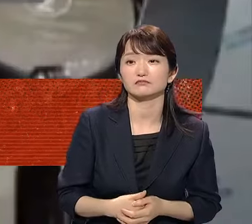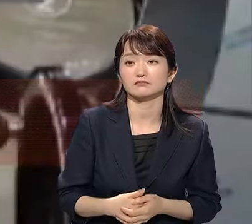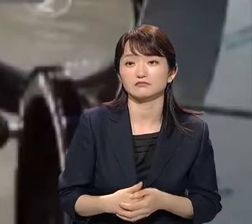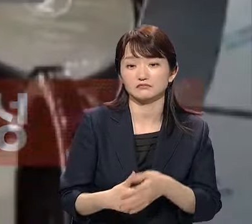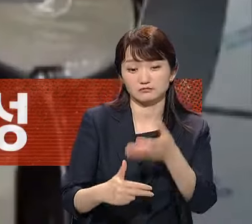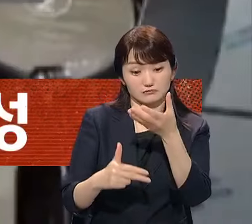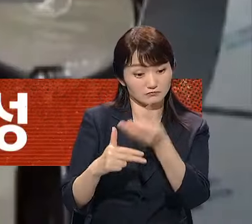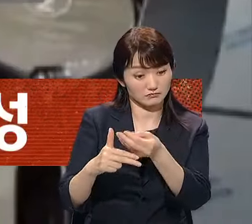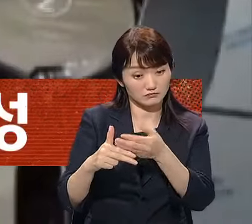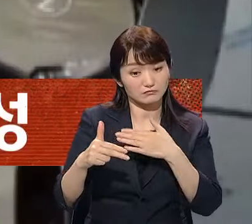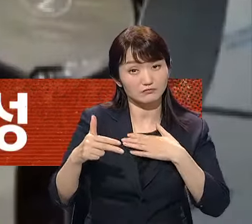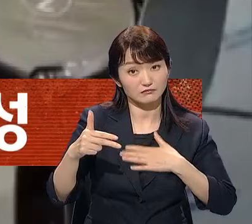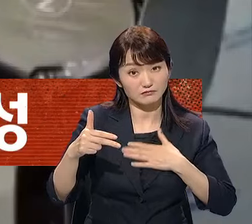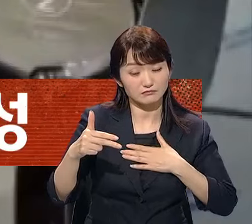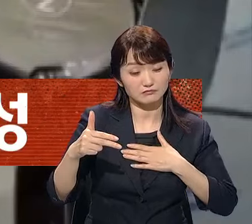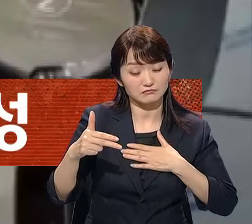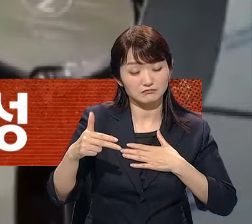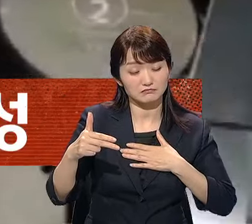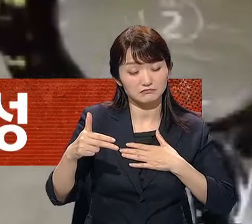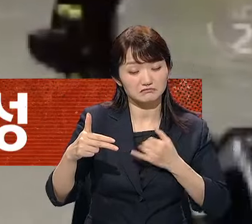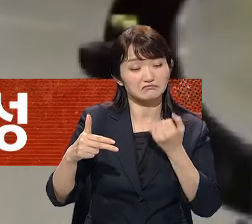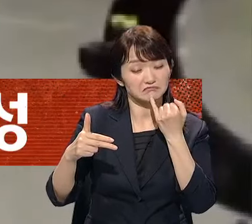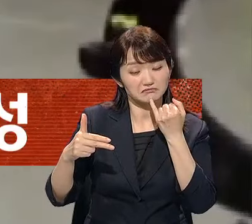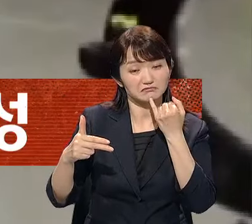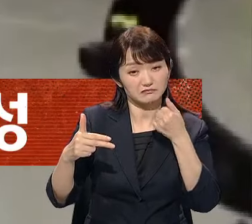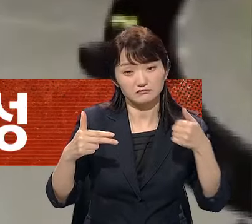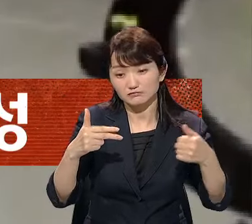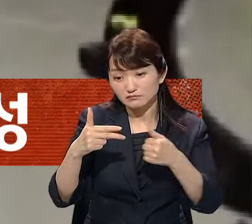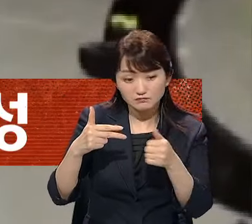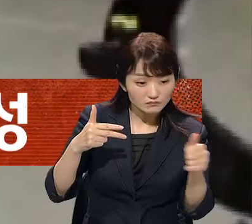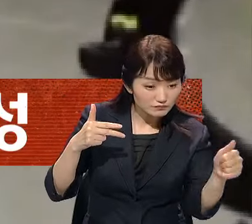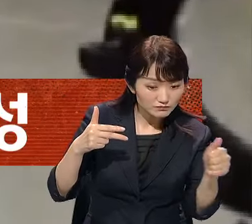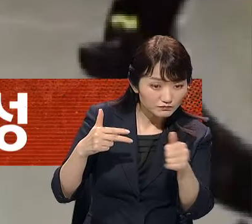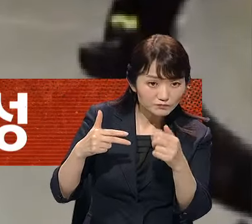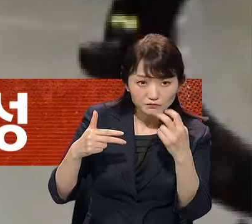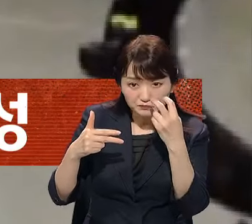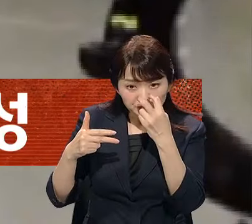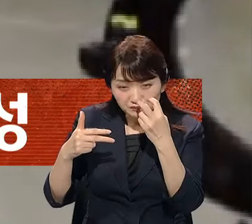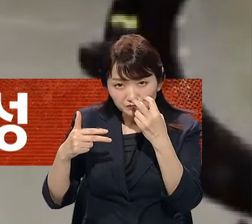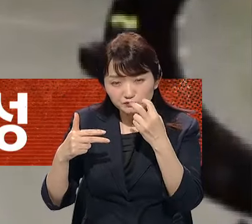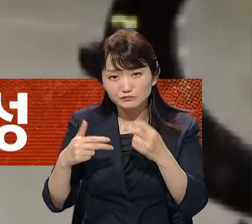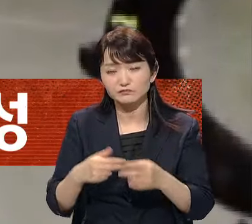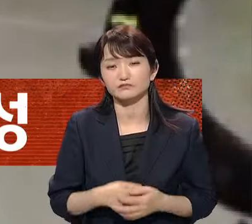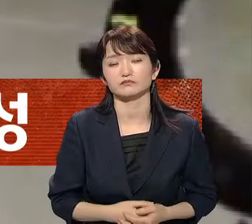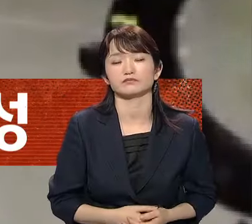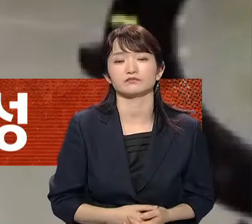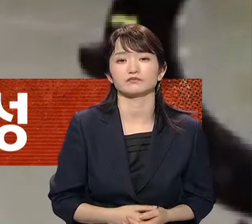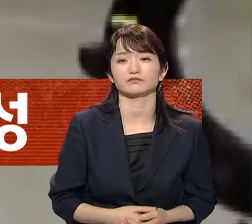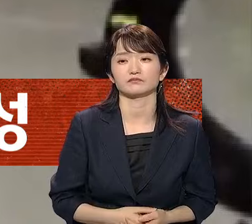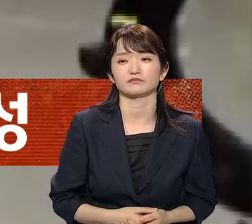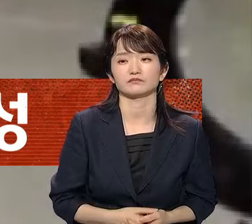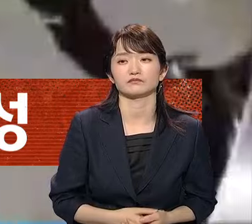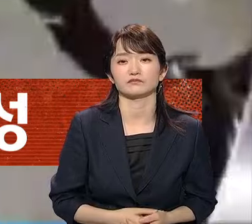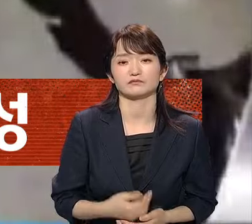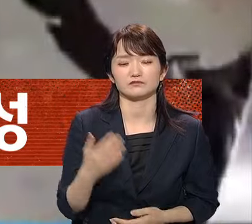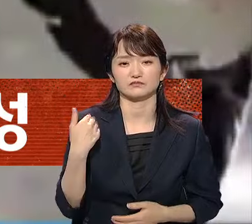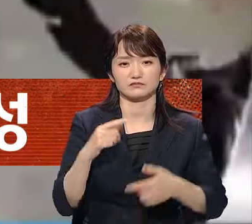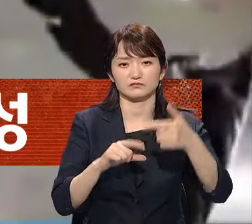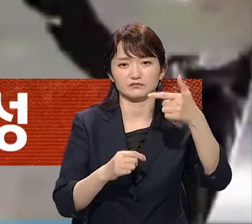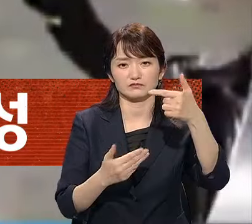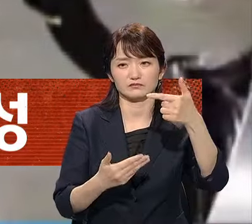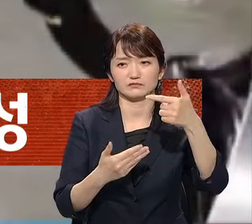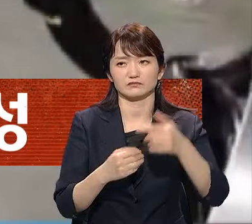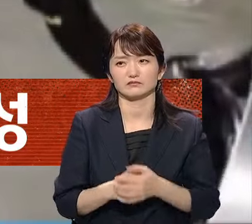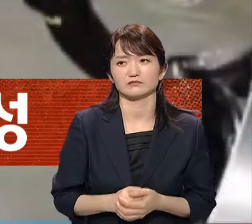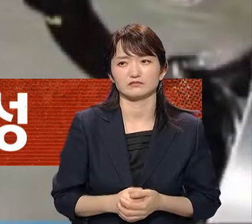녹화되고 있는데 알면서도 전혀 의식하지 않고 계속적으로 반복해서 범행을 이어가는 모습이 이제 보이는데, 지난 6월 9일입니다.